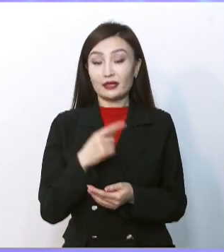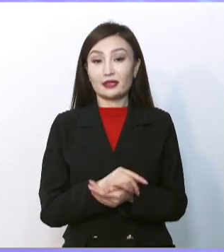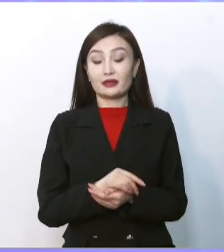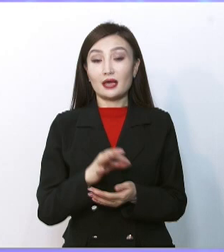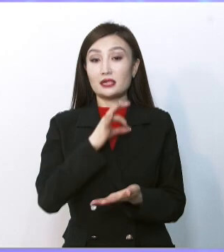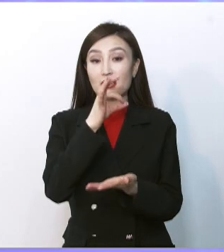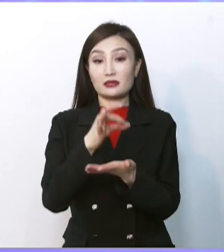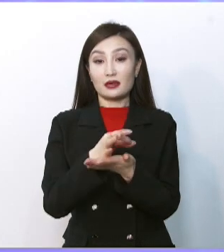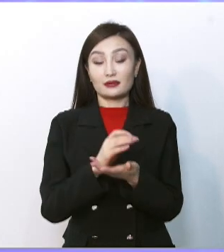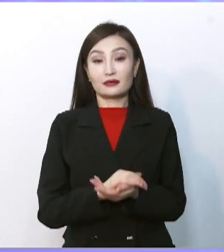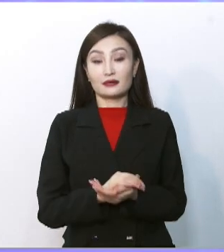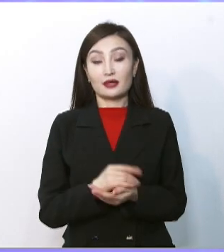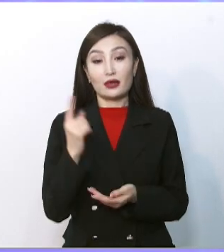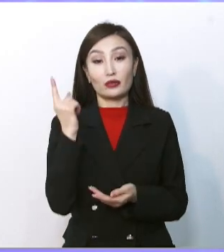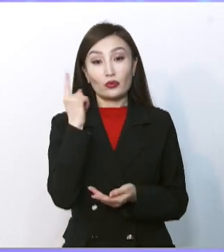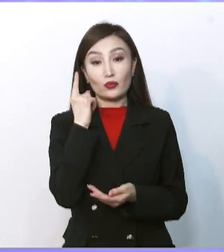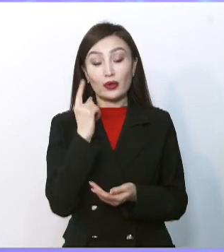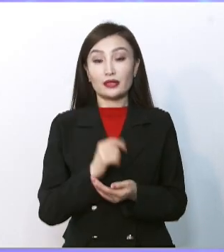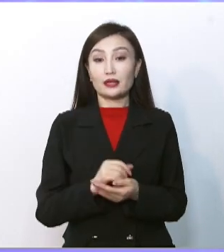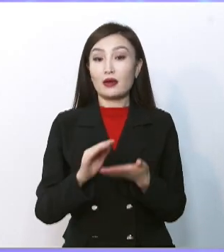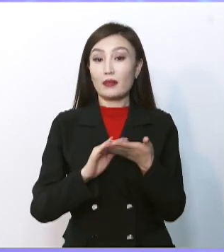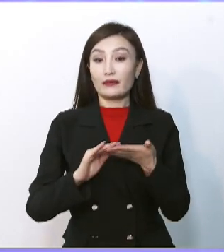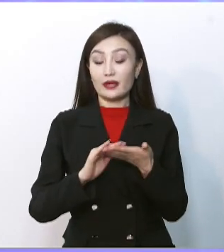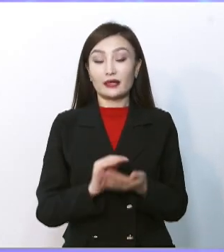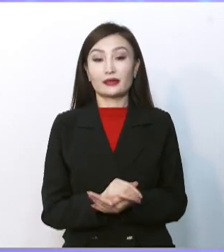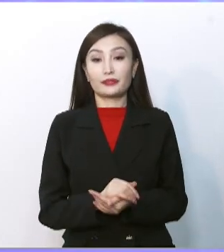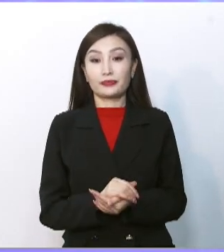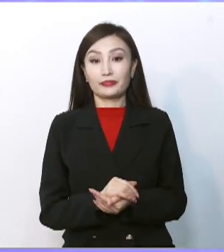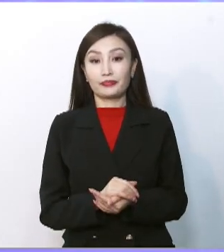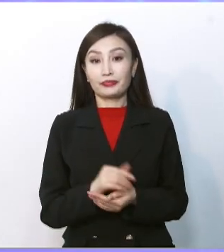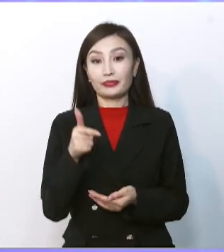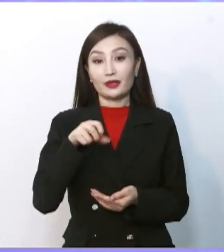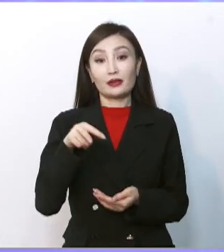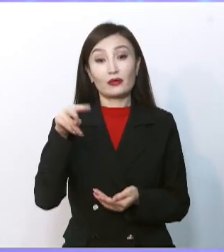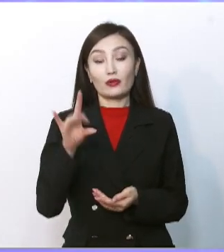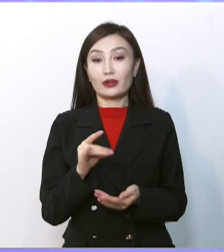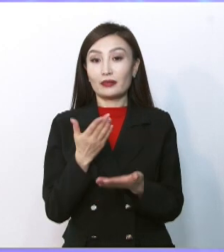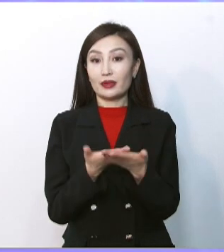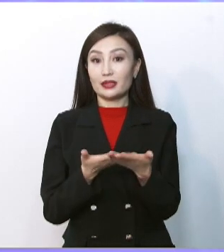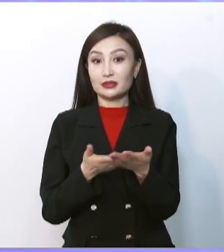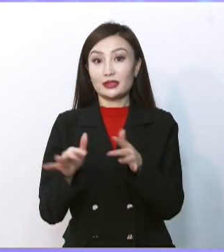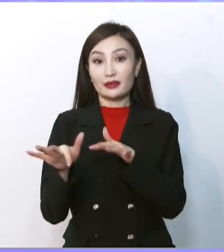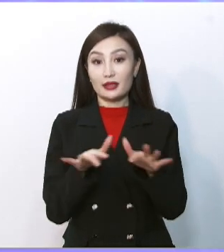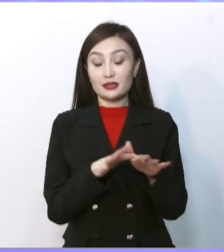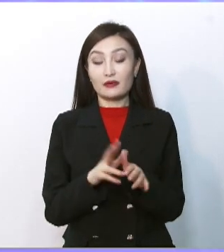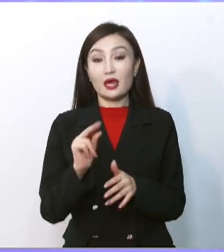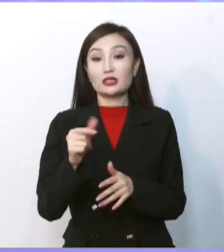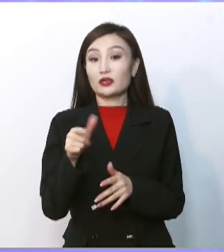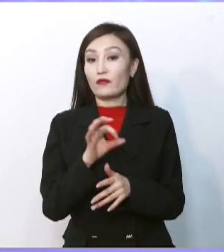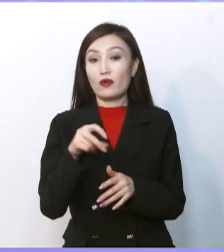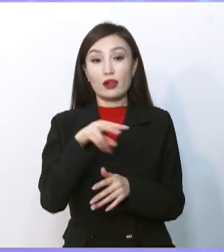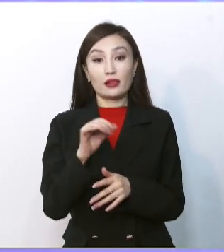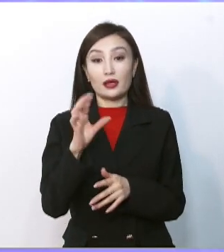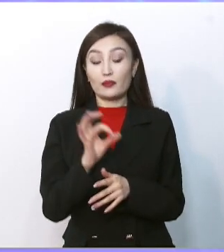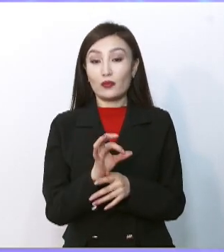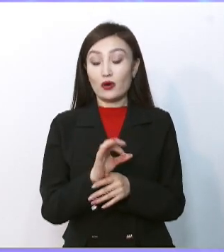Говорить, сказать, думать, повторять. Глаголы обозначают действие чего-либо, и